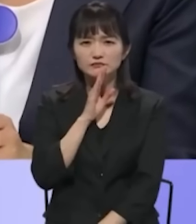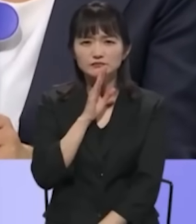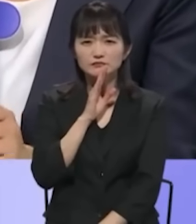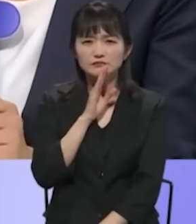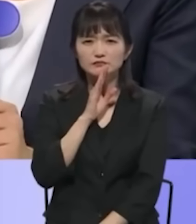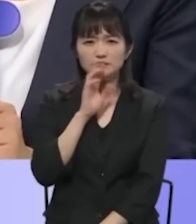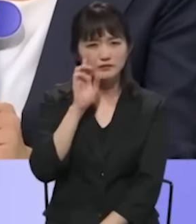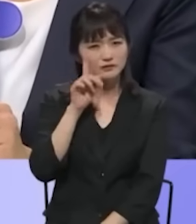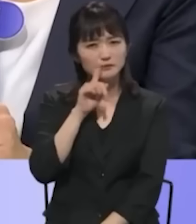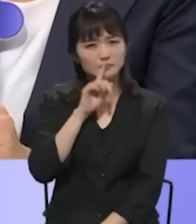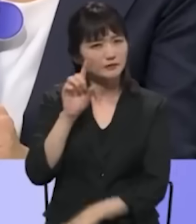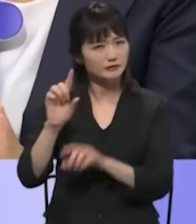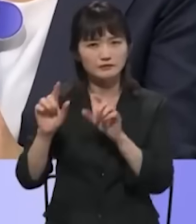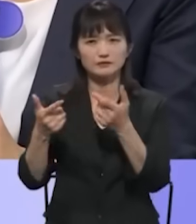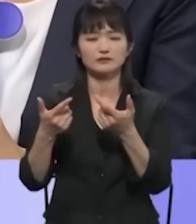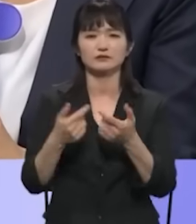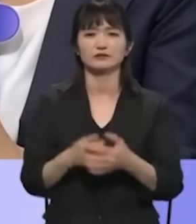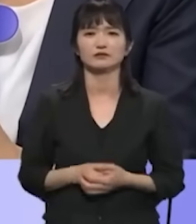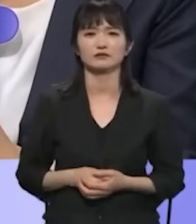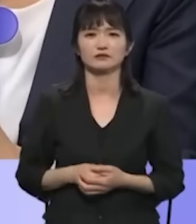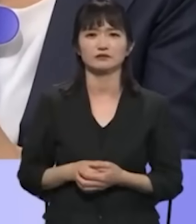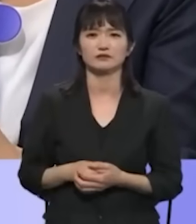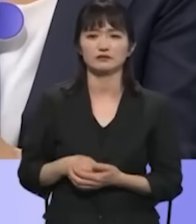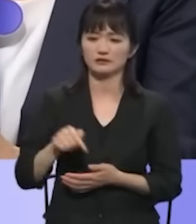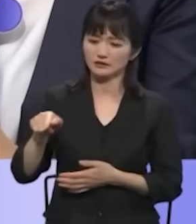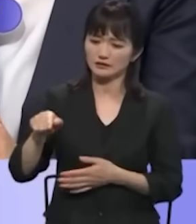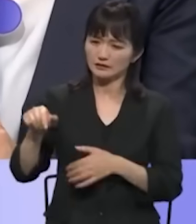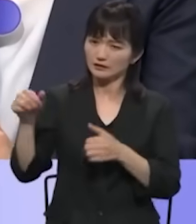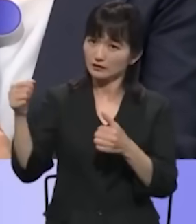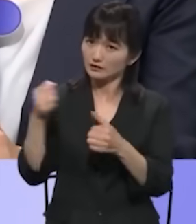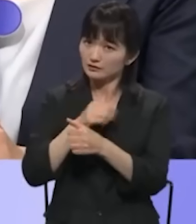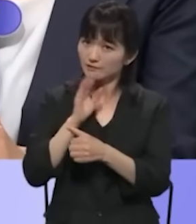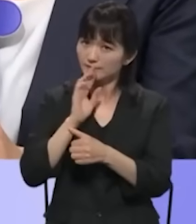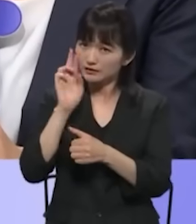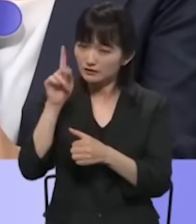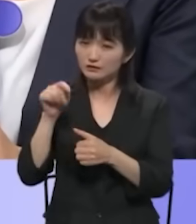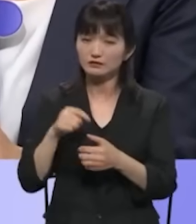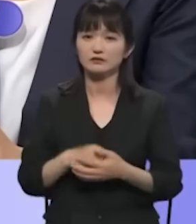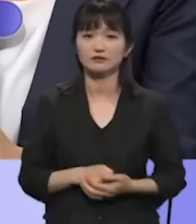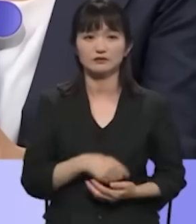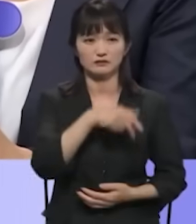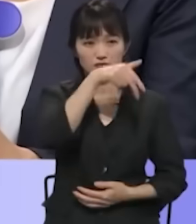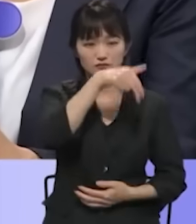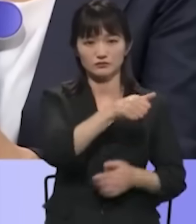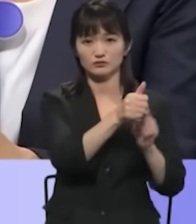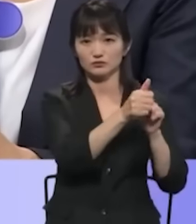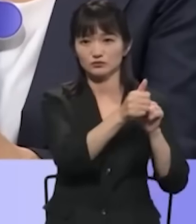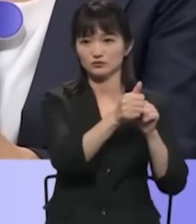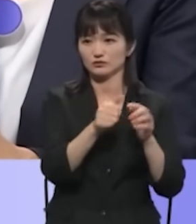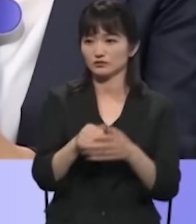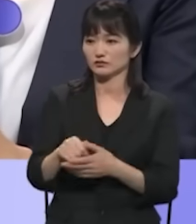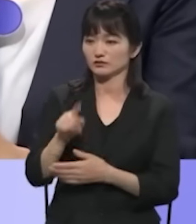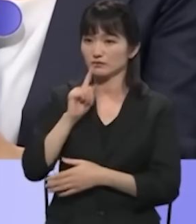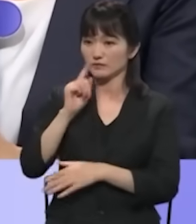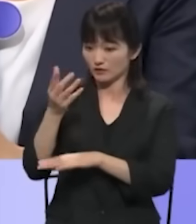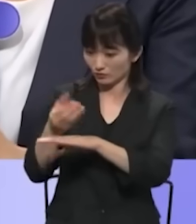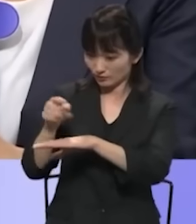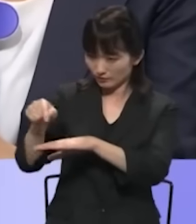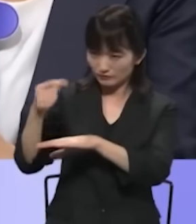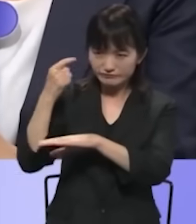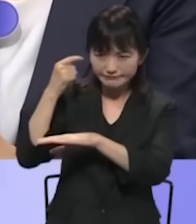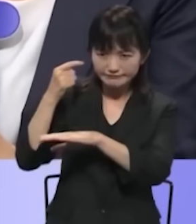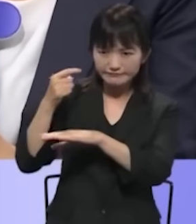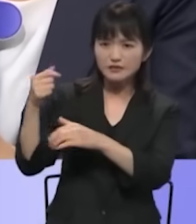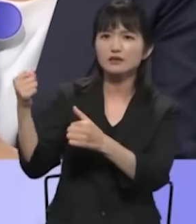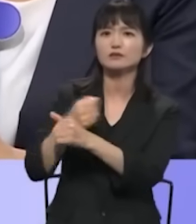아니고요 이런 부분을 학대로 볼 수 있느냐 그래서 주호미 씨는 그것을 이제 라고 생각을 하는 거고 말씀하신